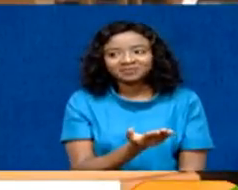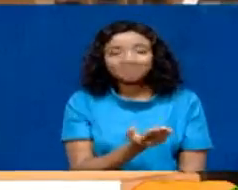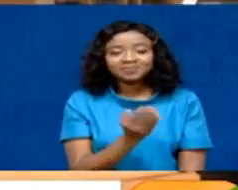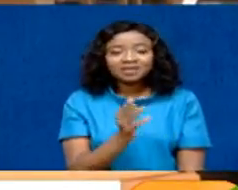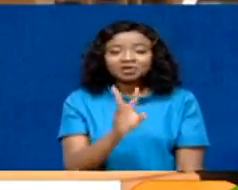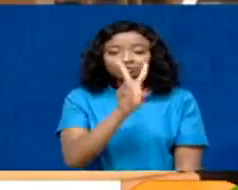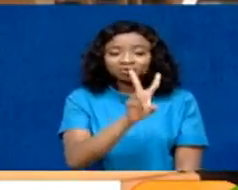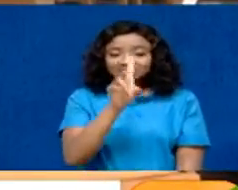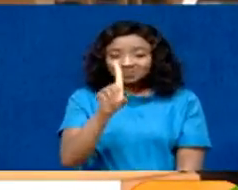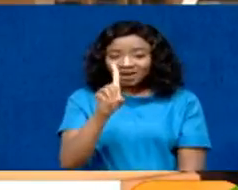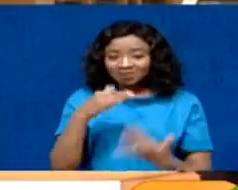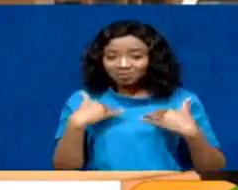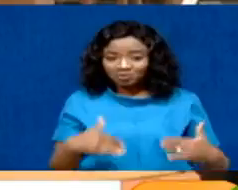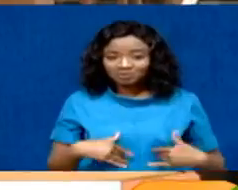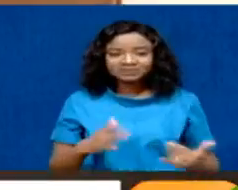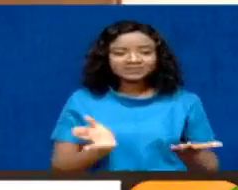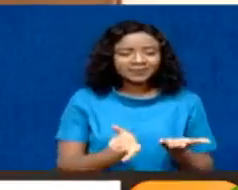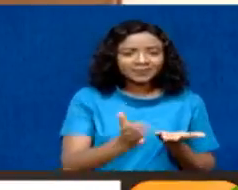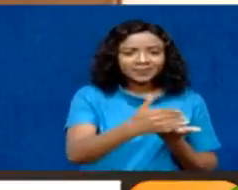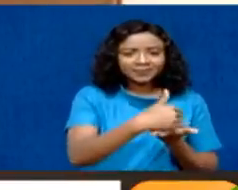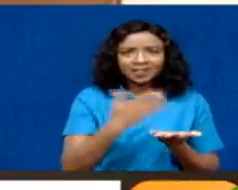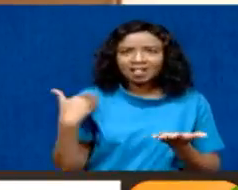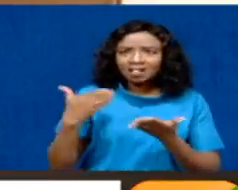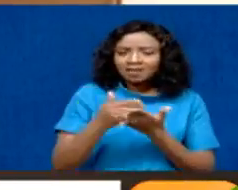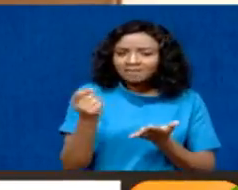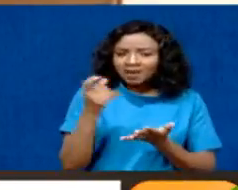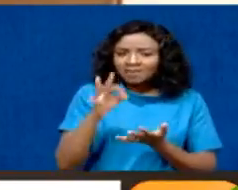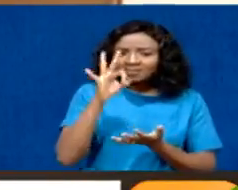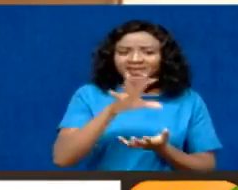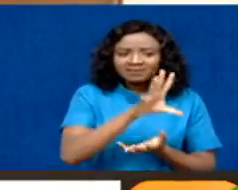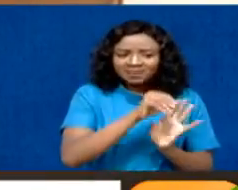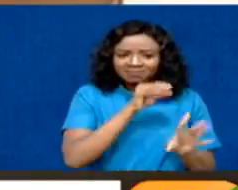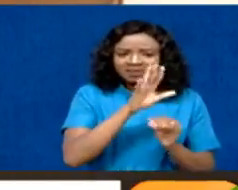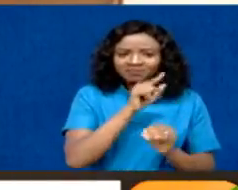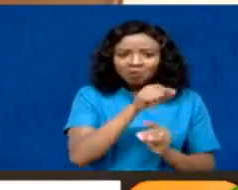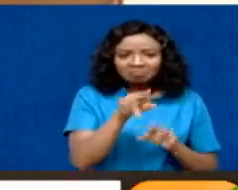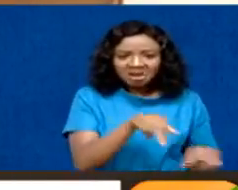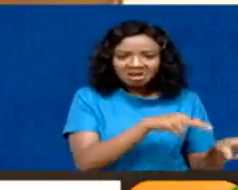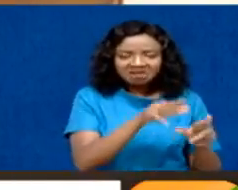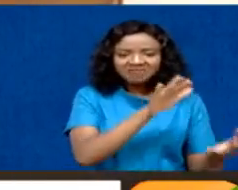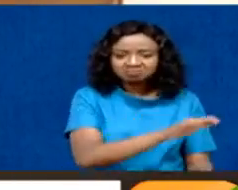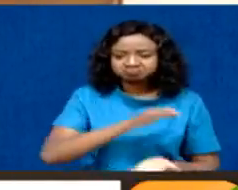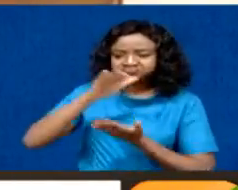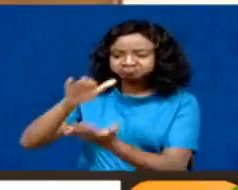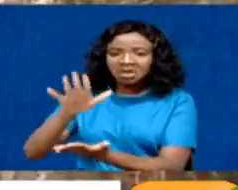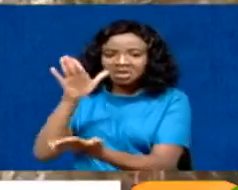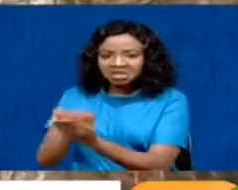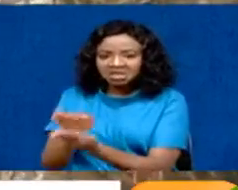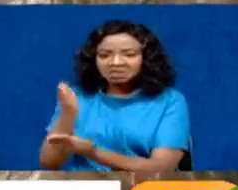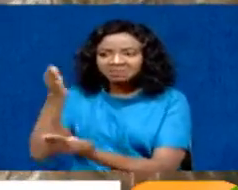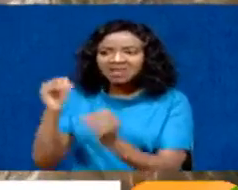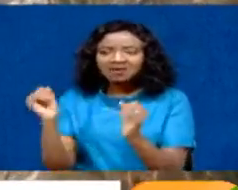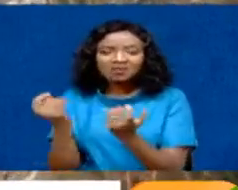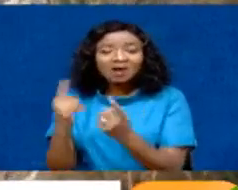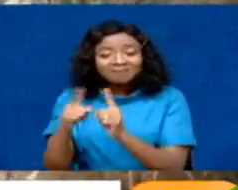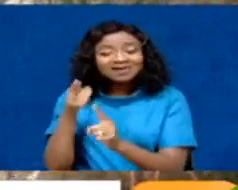Miili 21 iliyopolewa kutoka mto Yala katika miezi mitatu iliyopita imehifadhiwa katika makafani hiyo, licha hospitali hiyo kuwa na